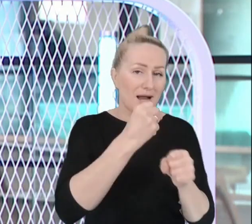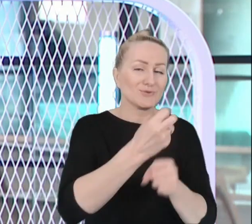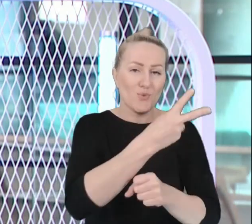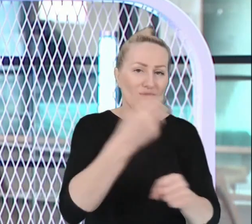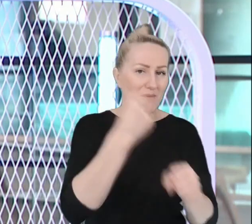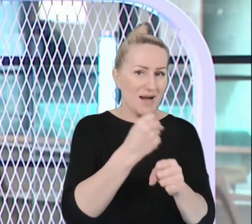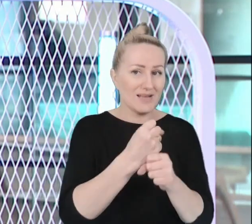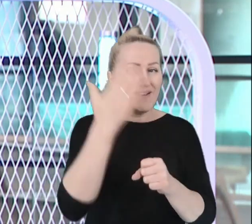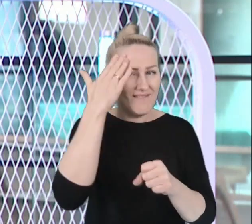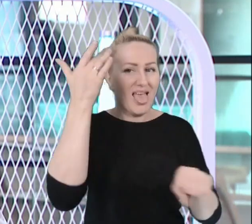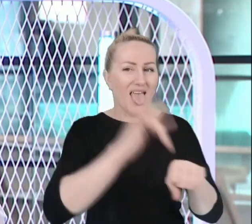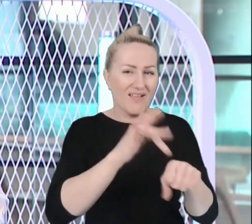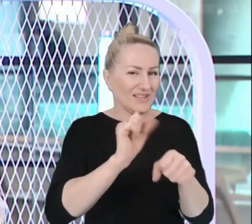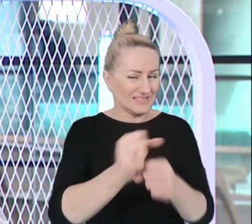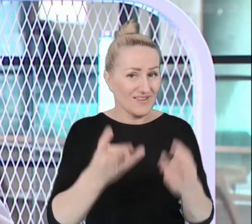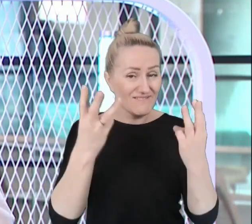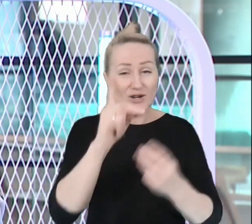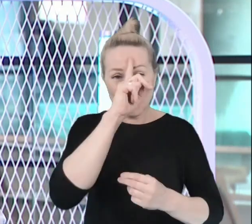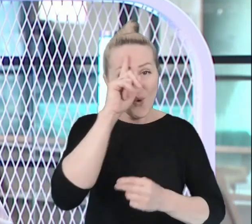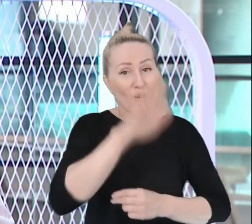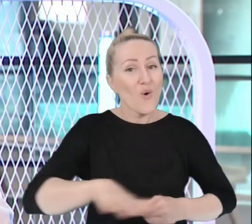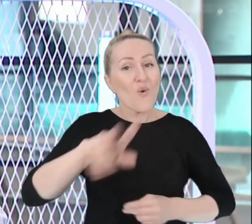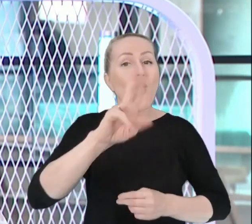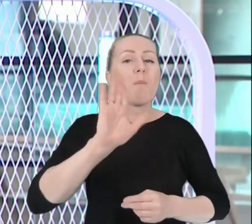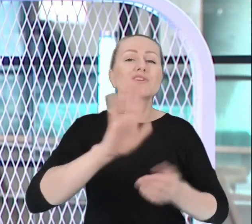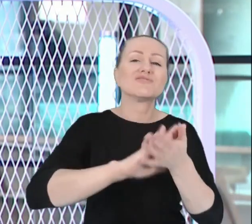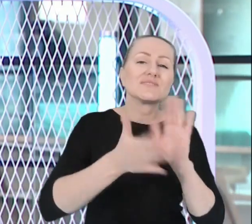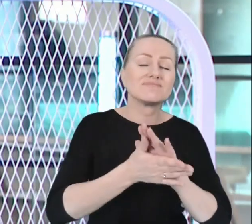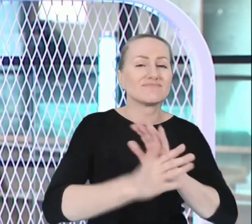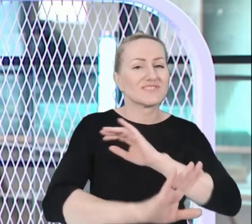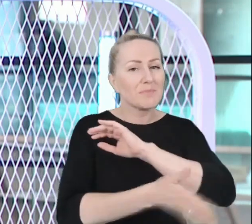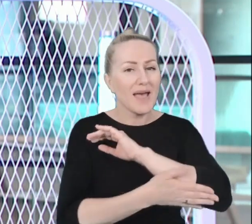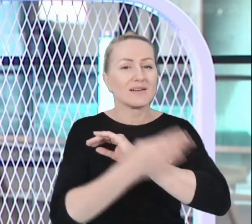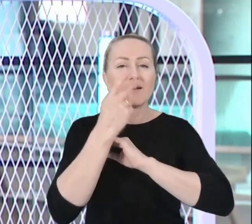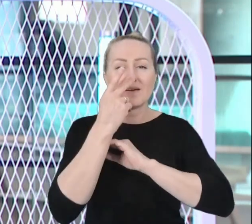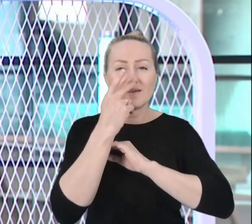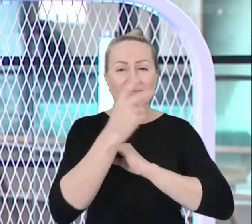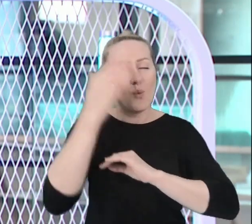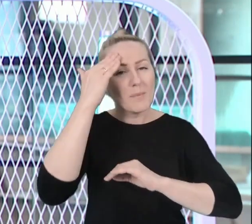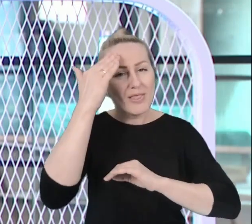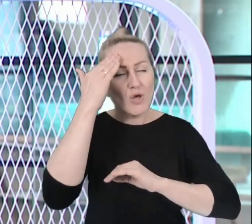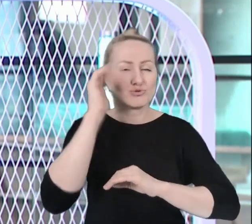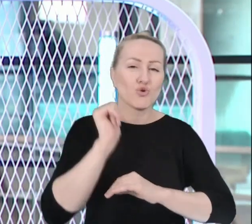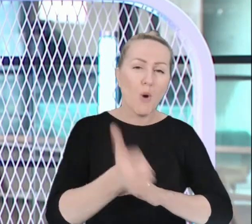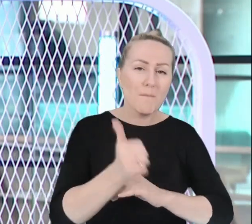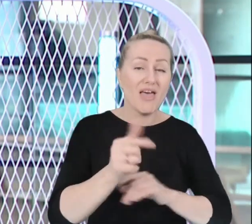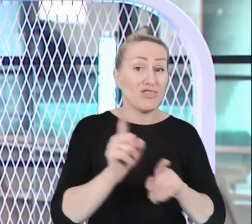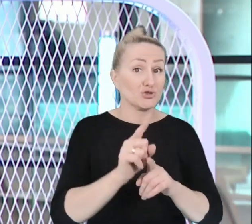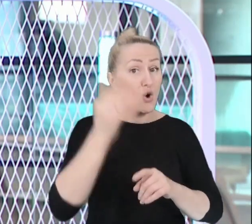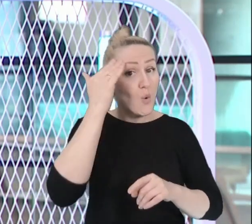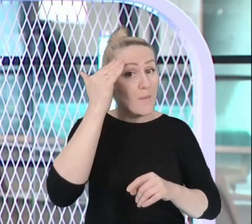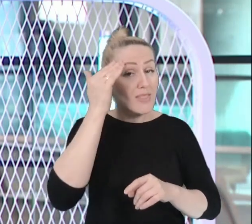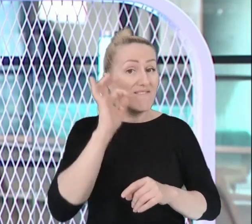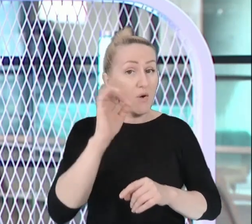ważna, to znaczy ludzie, którzy będą się wspierać swoimi umiejętnościami, kompetencjami, ale też kompetencjami psychicznymi, tak jakby, czy